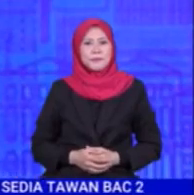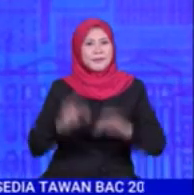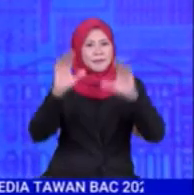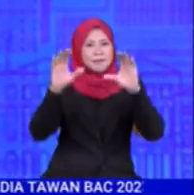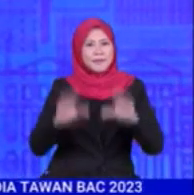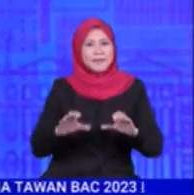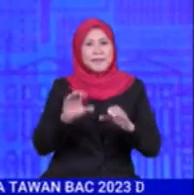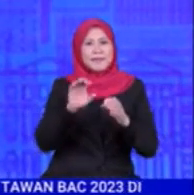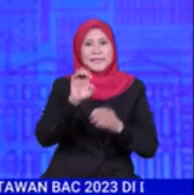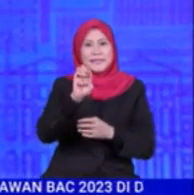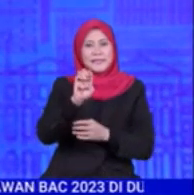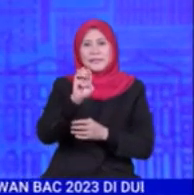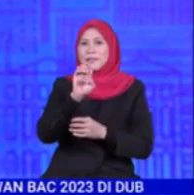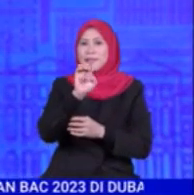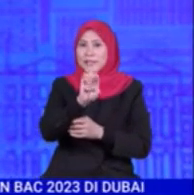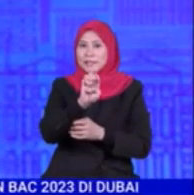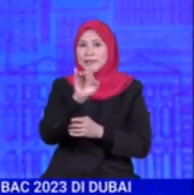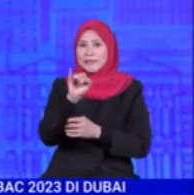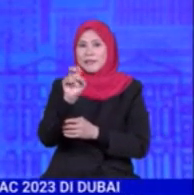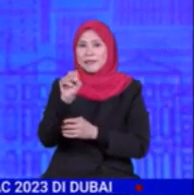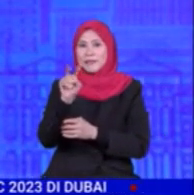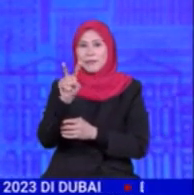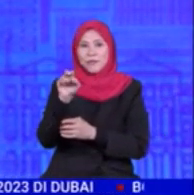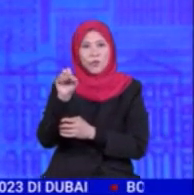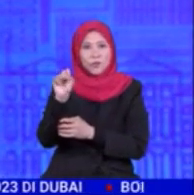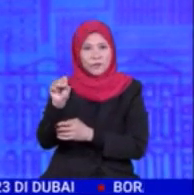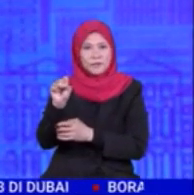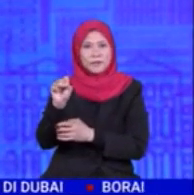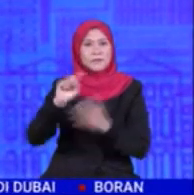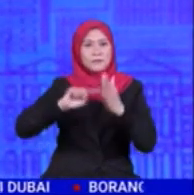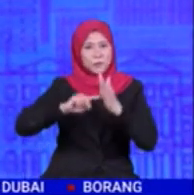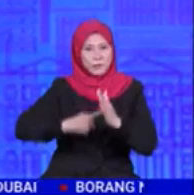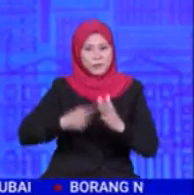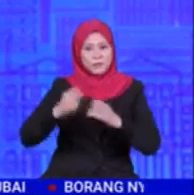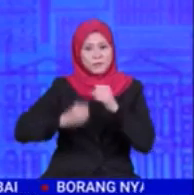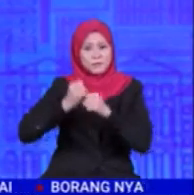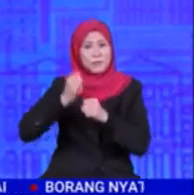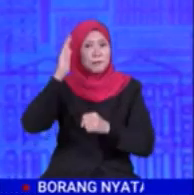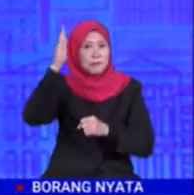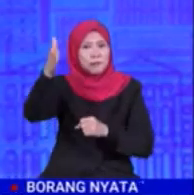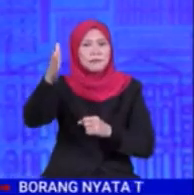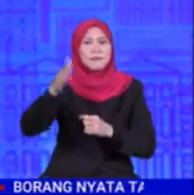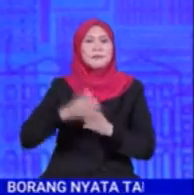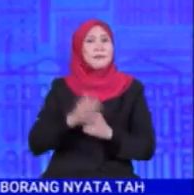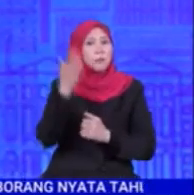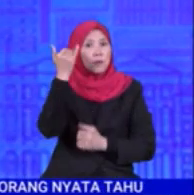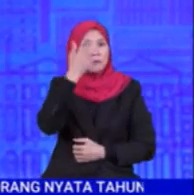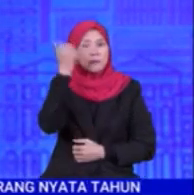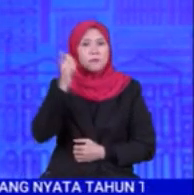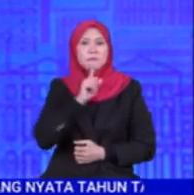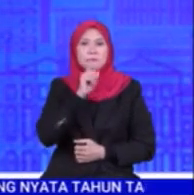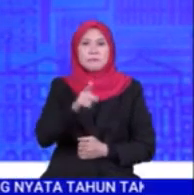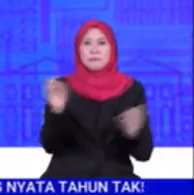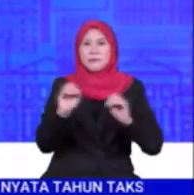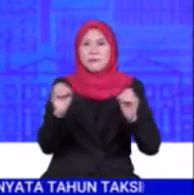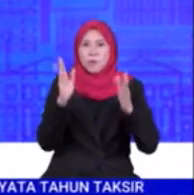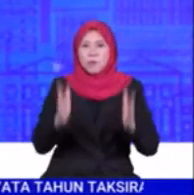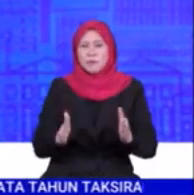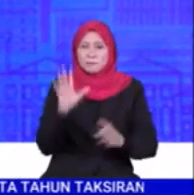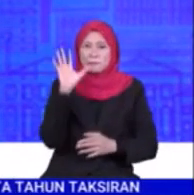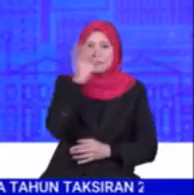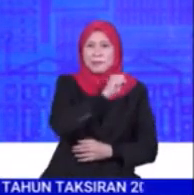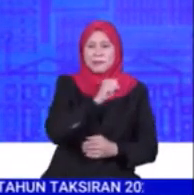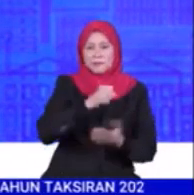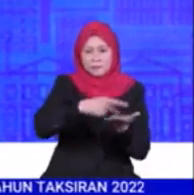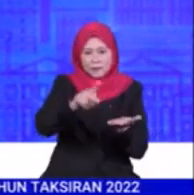Kaedah invoice elektronik e-invoice diperhebat mulai tahun depan. Langkah itu bagi memastikan tiada mana-mana pihak culas